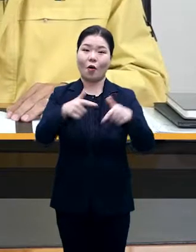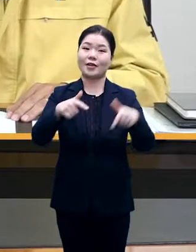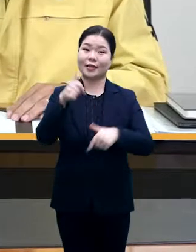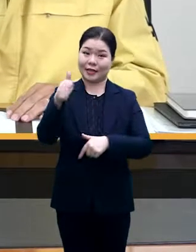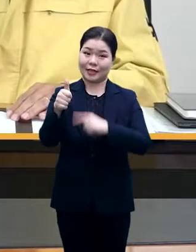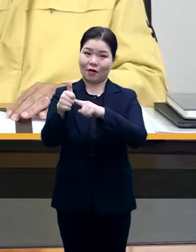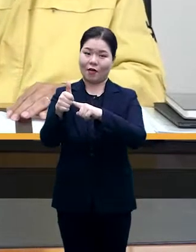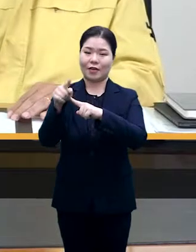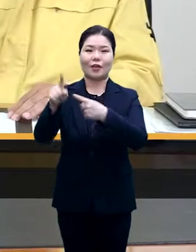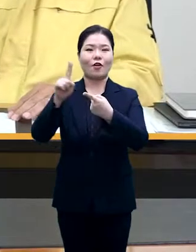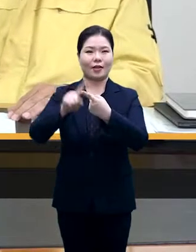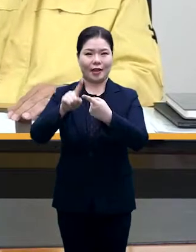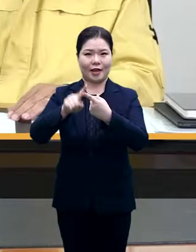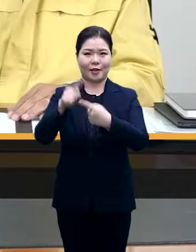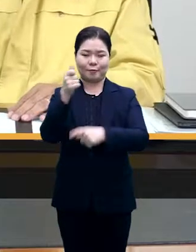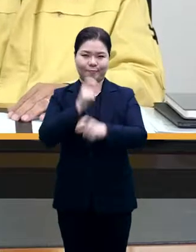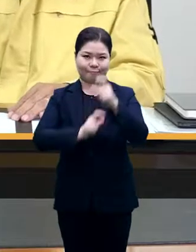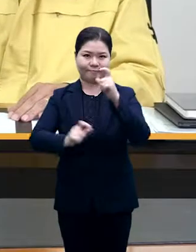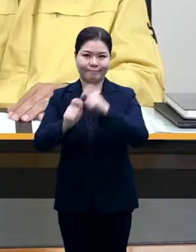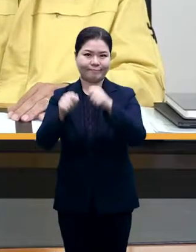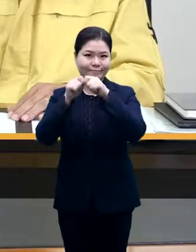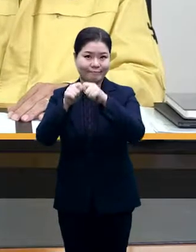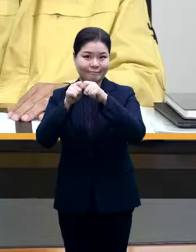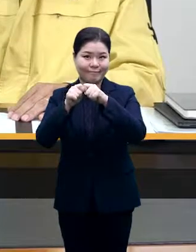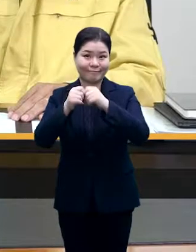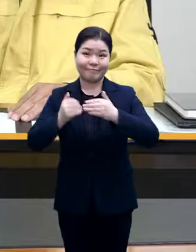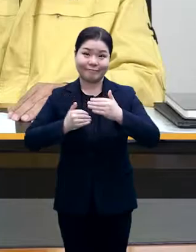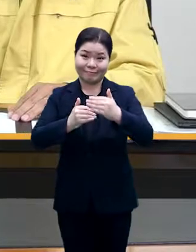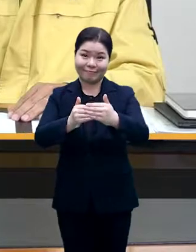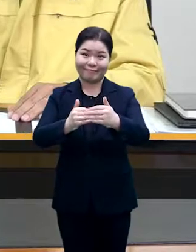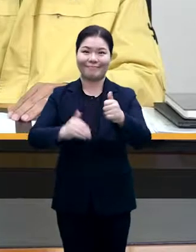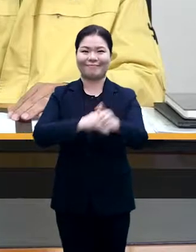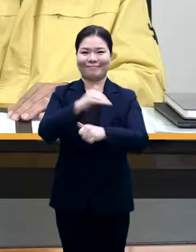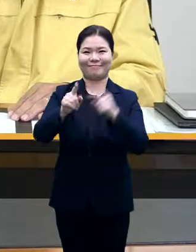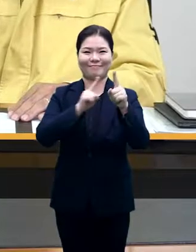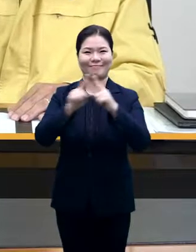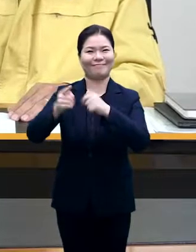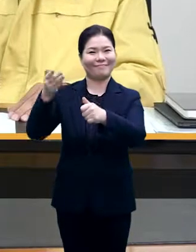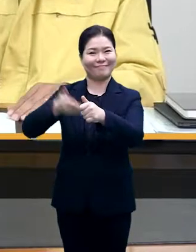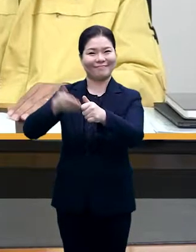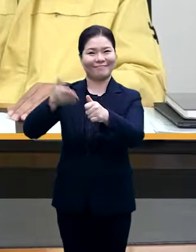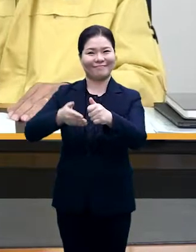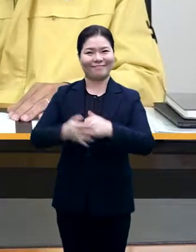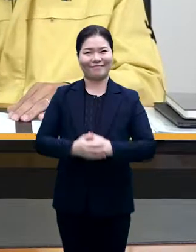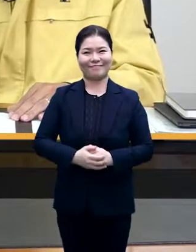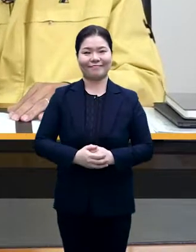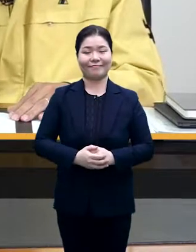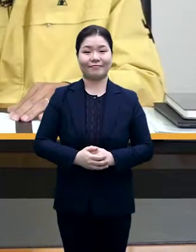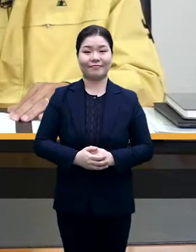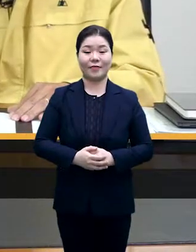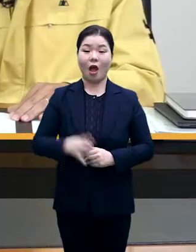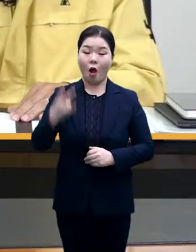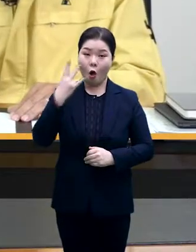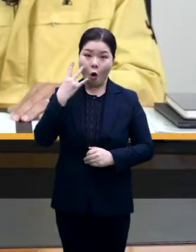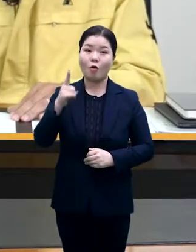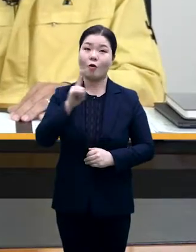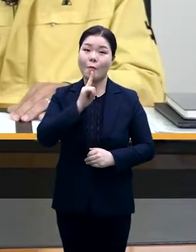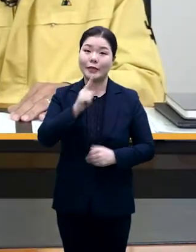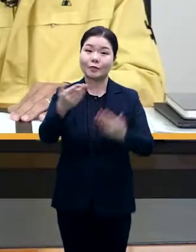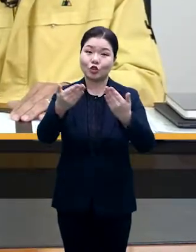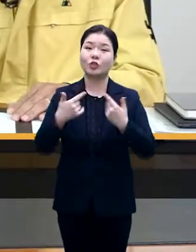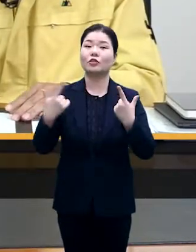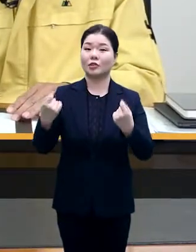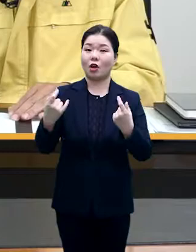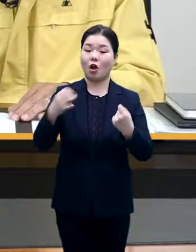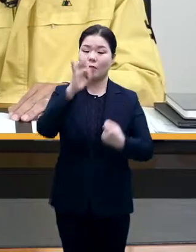사업 과장께서 이 부분에 대해서 좀 더 자세하게 진행 사항을 말씀해 주시기 바랍니다. 네, 말씀하신